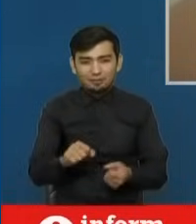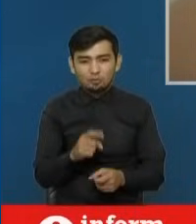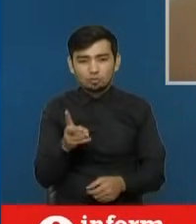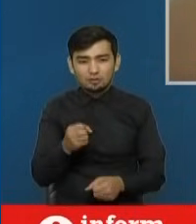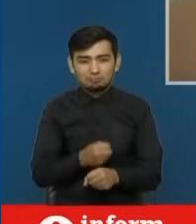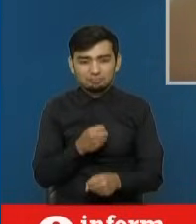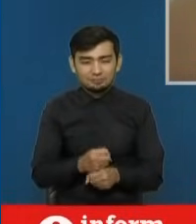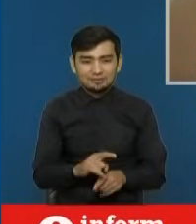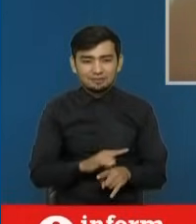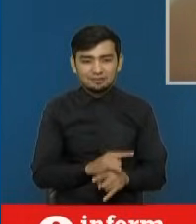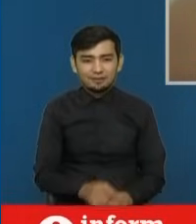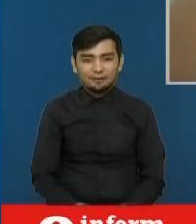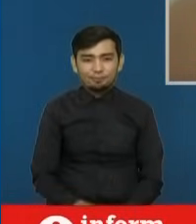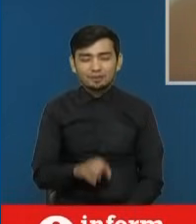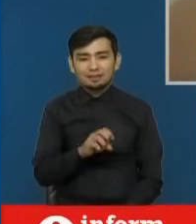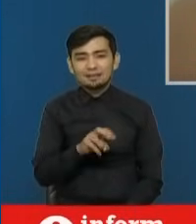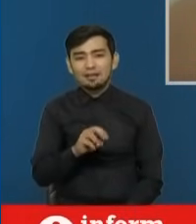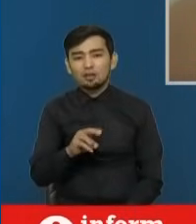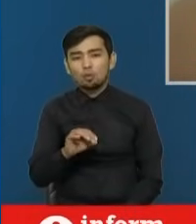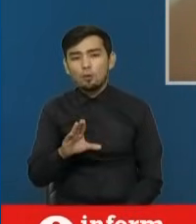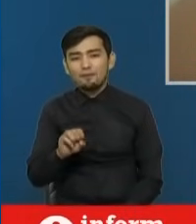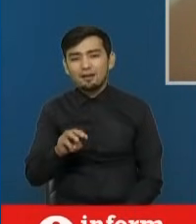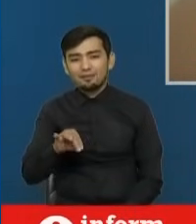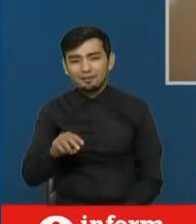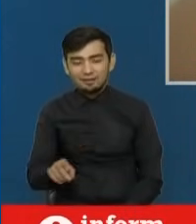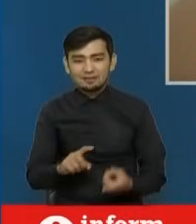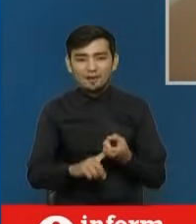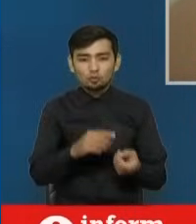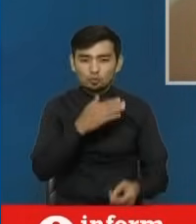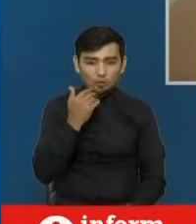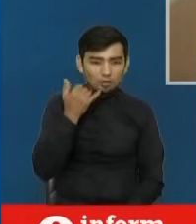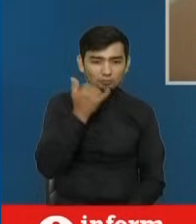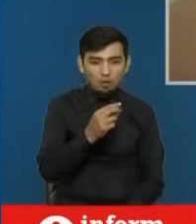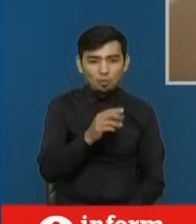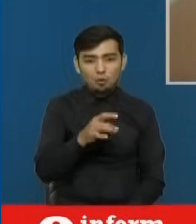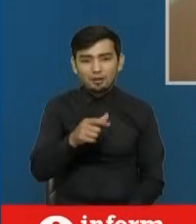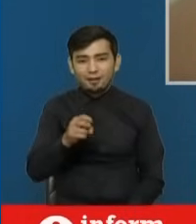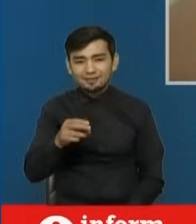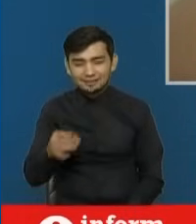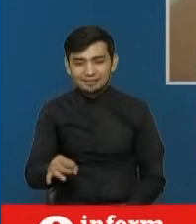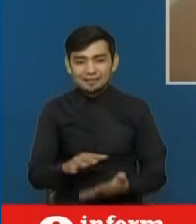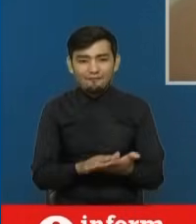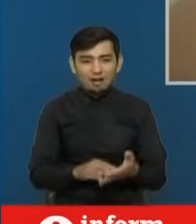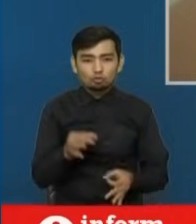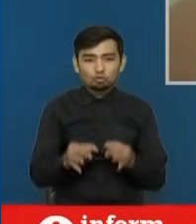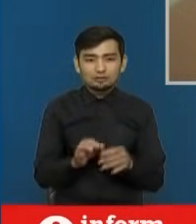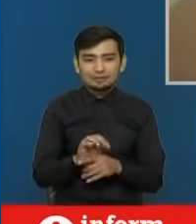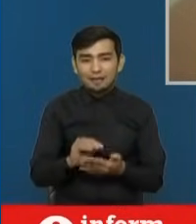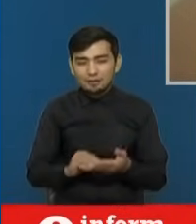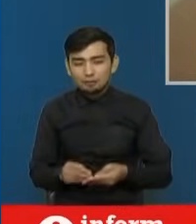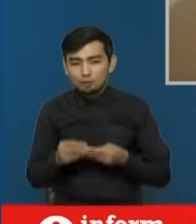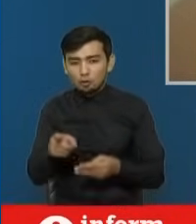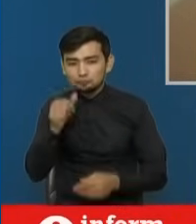документов следователь Не связался не связав с Курганский написал заявление в суд что он скрывается от